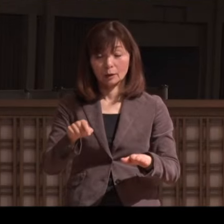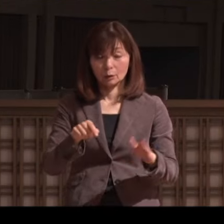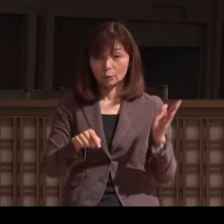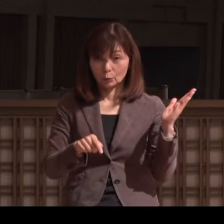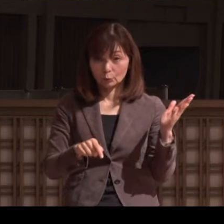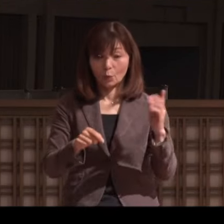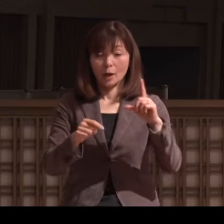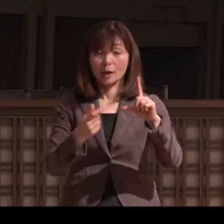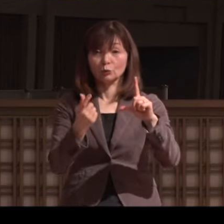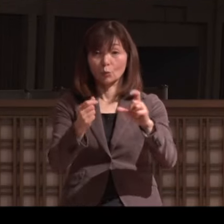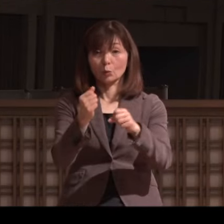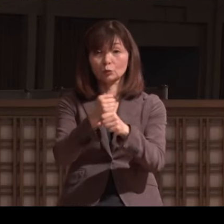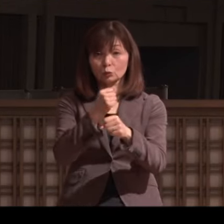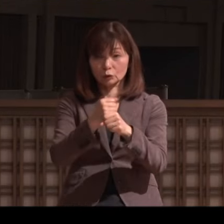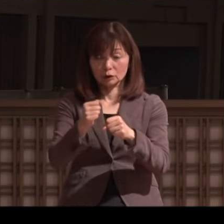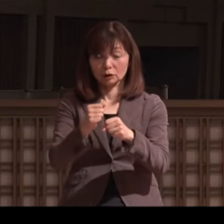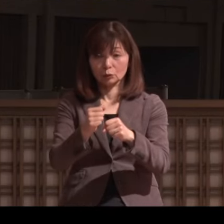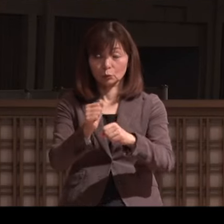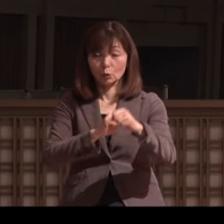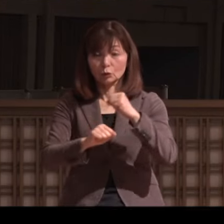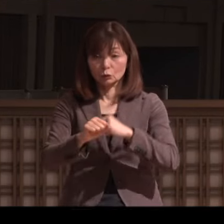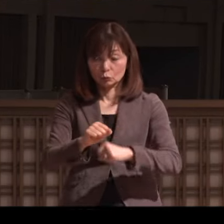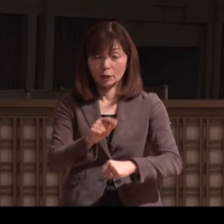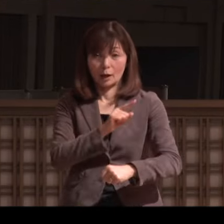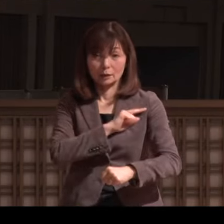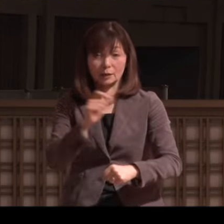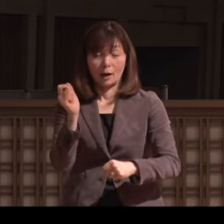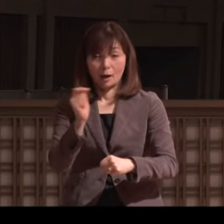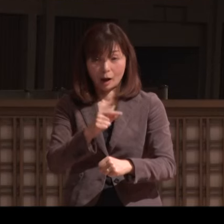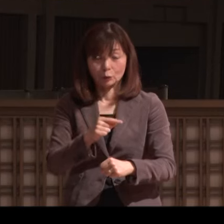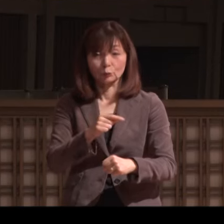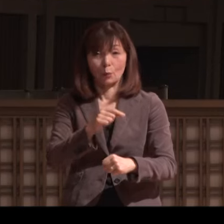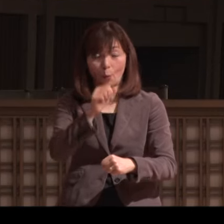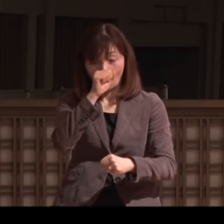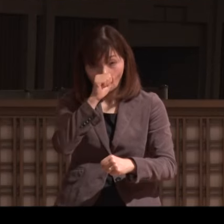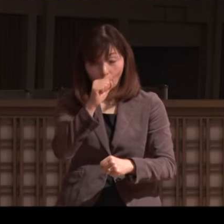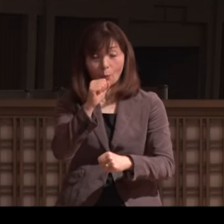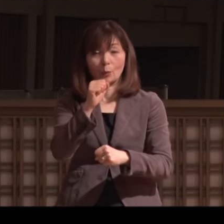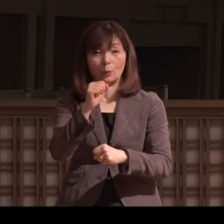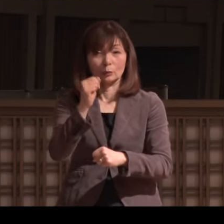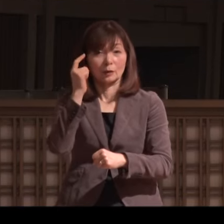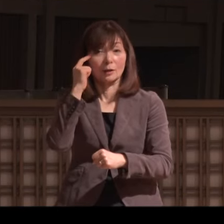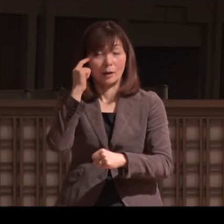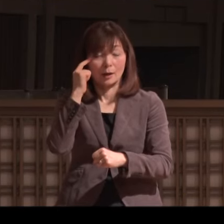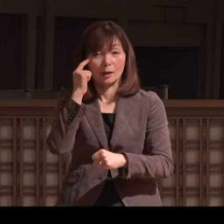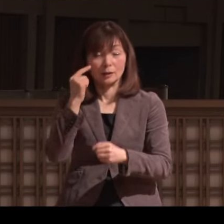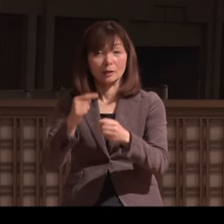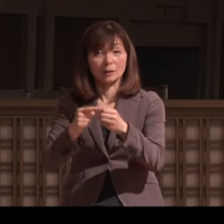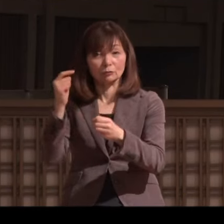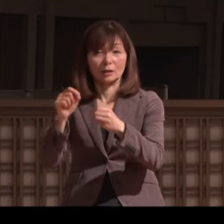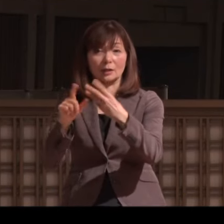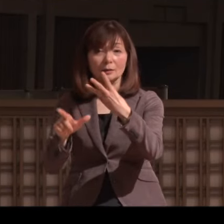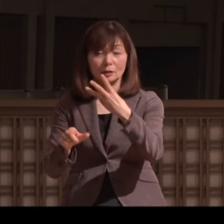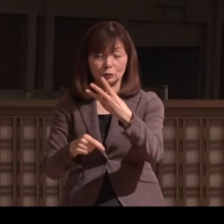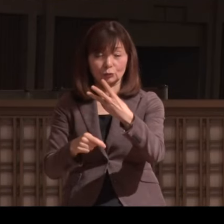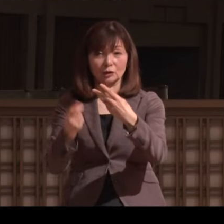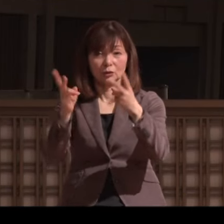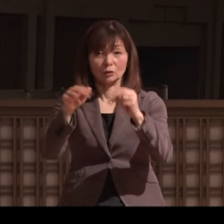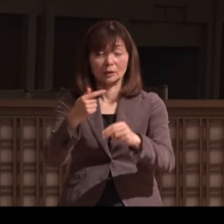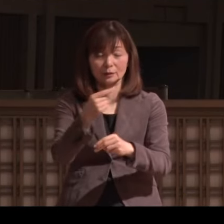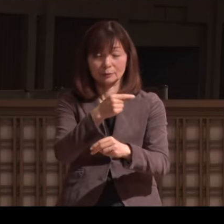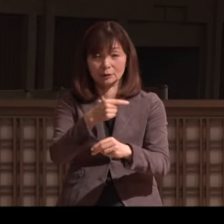作りの取り組みにいち早く共感してくださりえ昨年の3月に本市第1号の広島エルモを